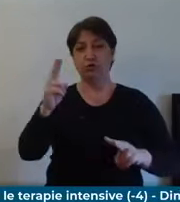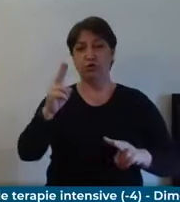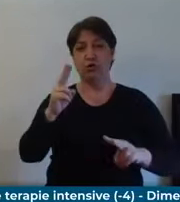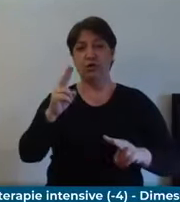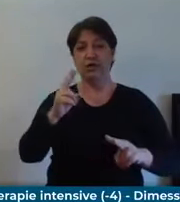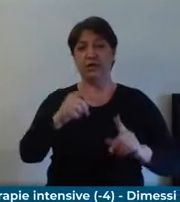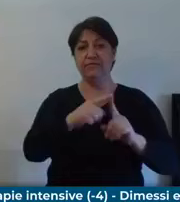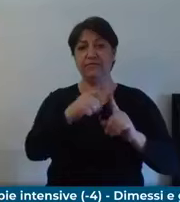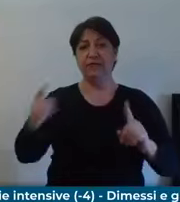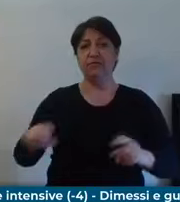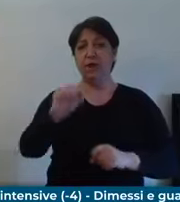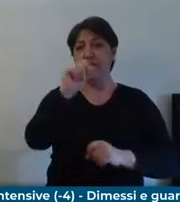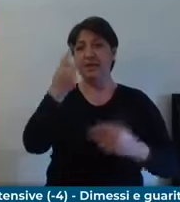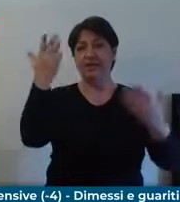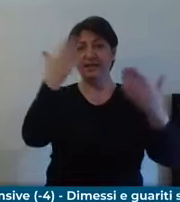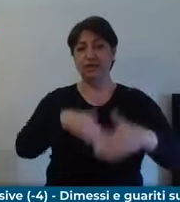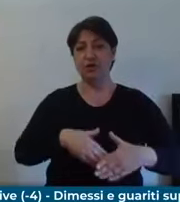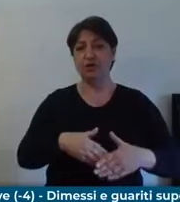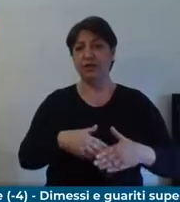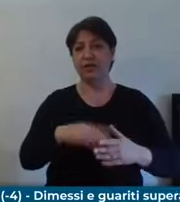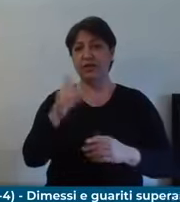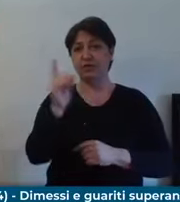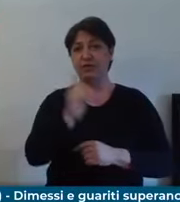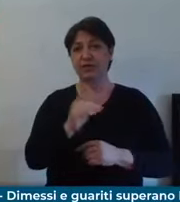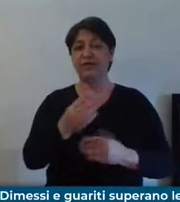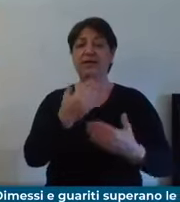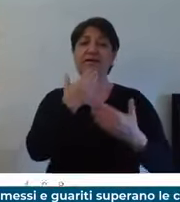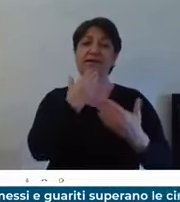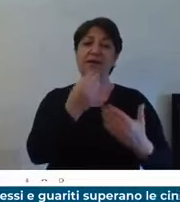weekend. Grazie e buon weekend a tutti.